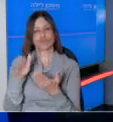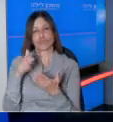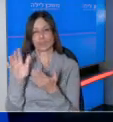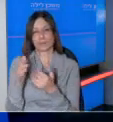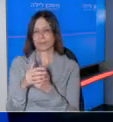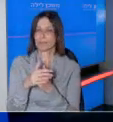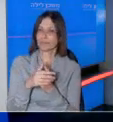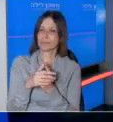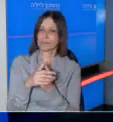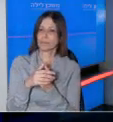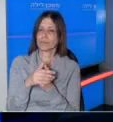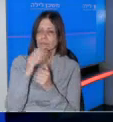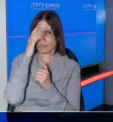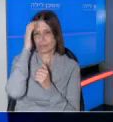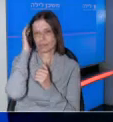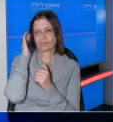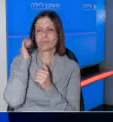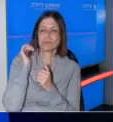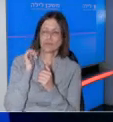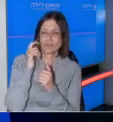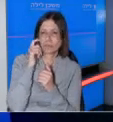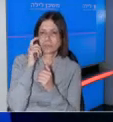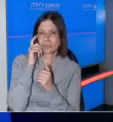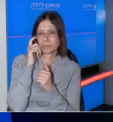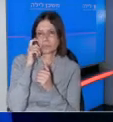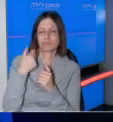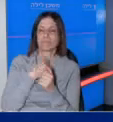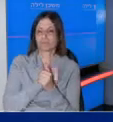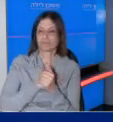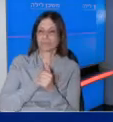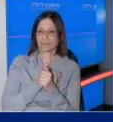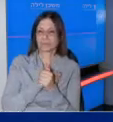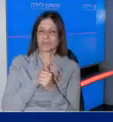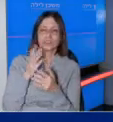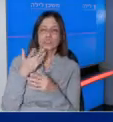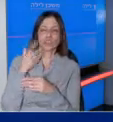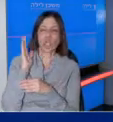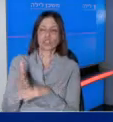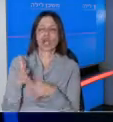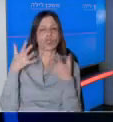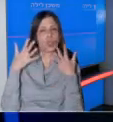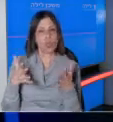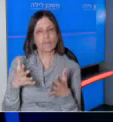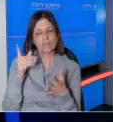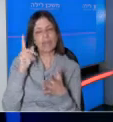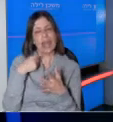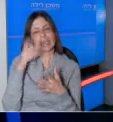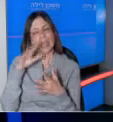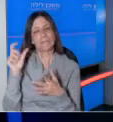מעולה. לא, עוד פעם, צריך לצערי נורא ונכון, כי אנשים לקשורת עוקפים אותם. צריך להגיד לתת להם